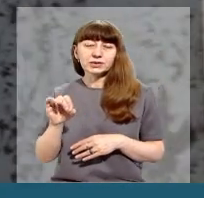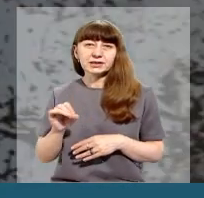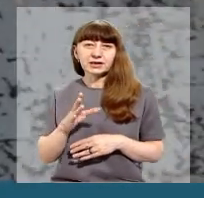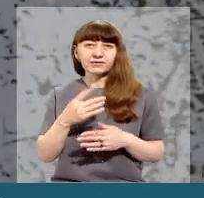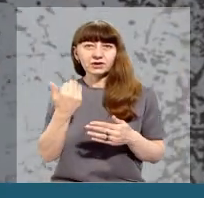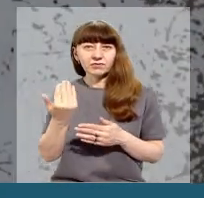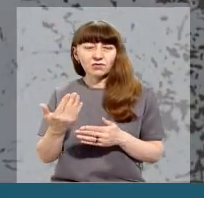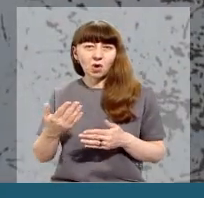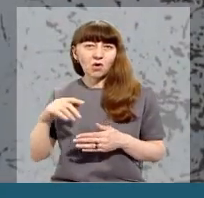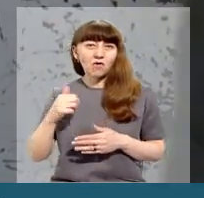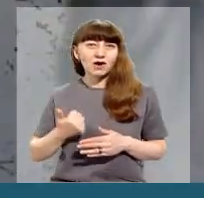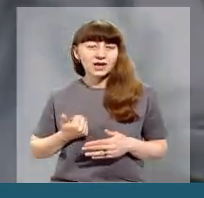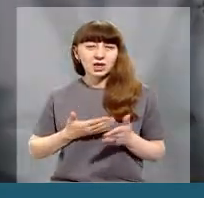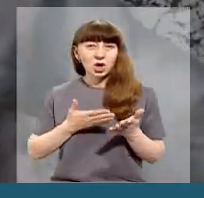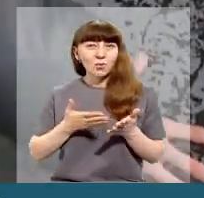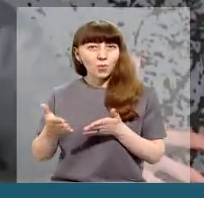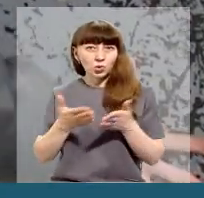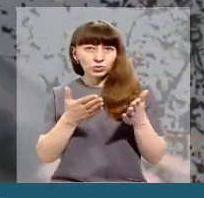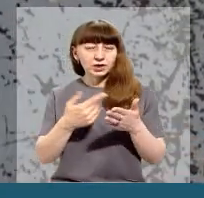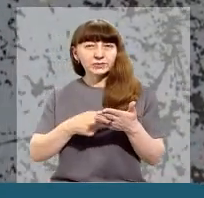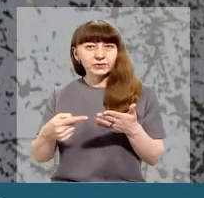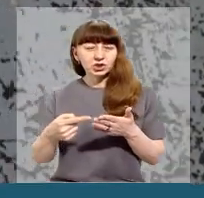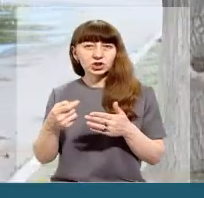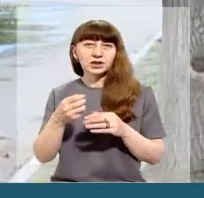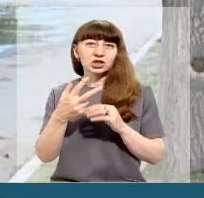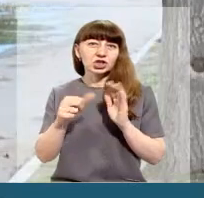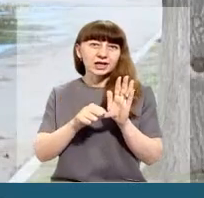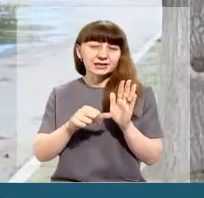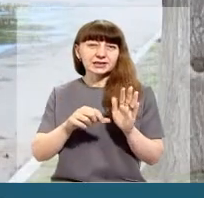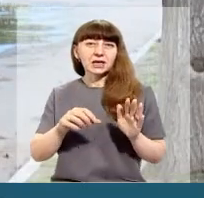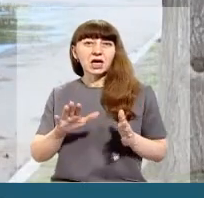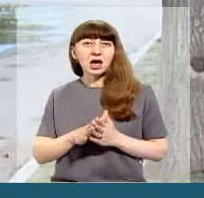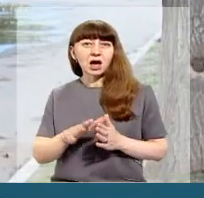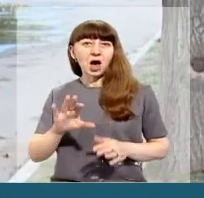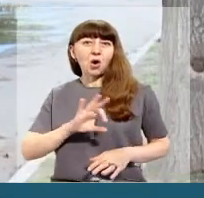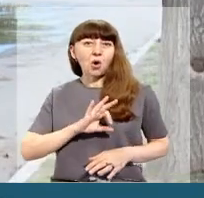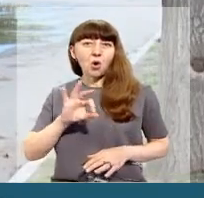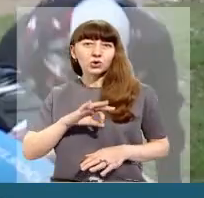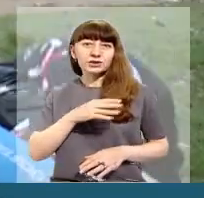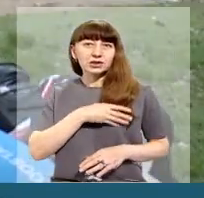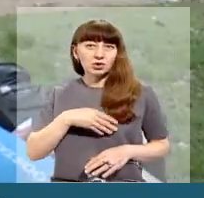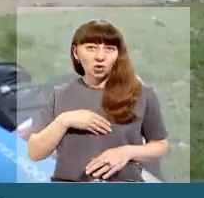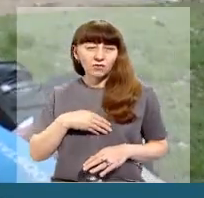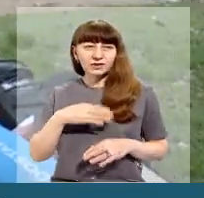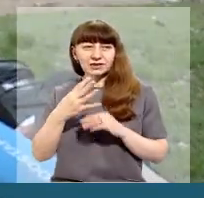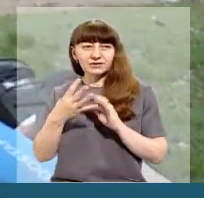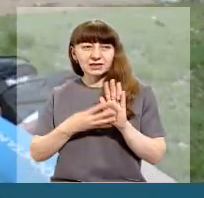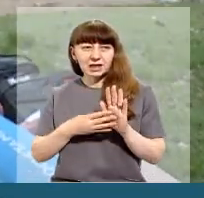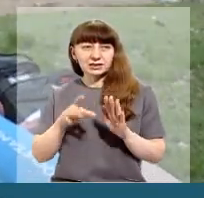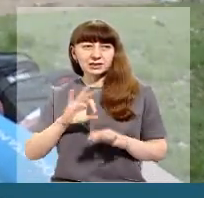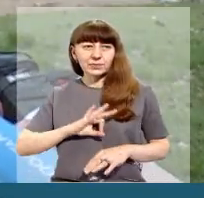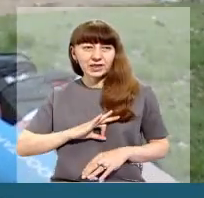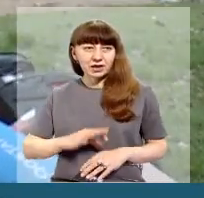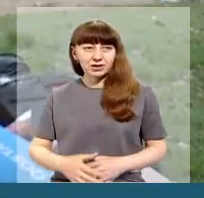путь отмечен 6 орденами и 19 медалями, среди которых за отвагу и орден славы 2-й степени. У нас всего вот 9